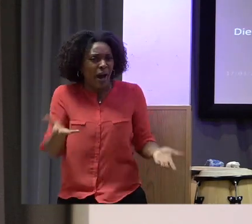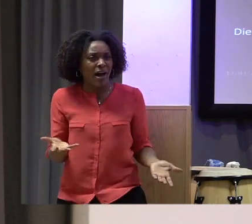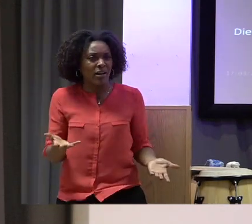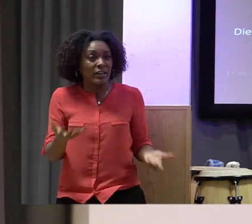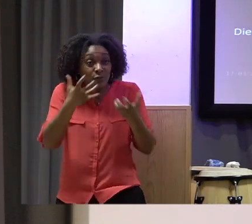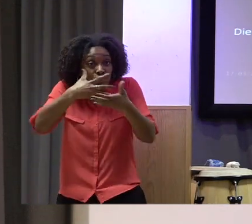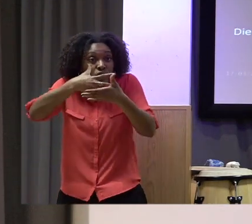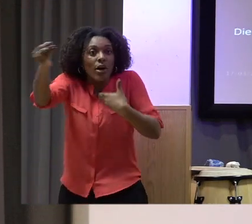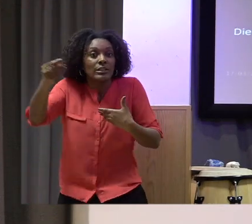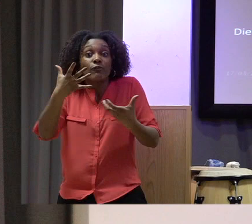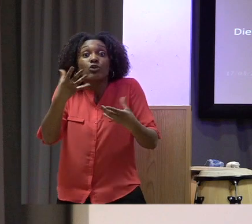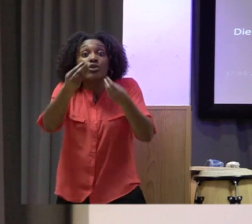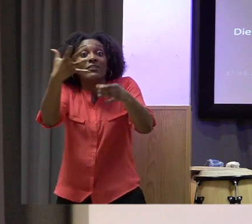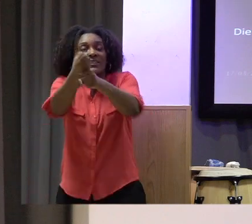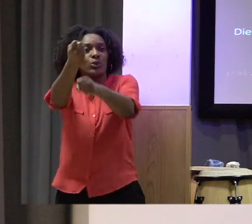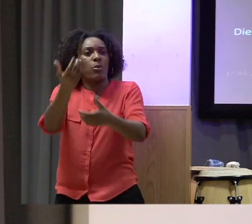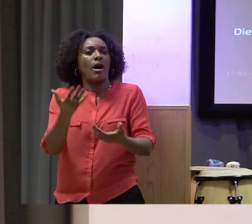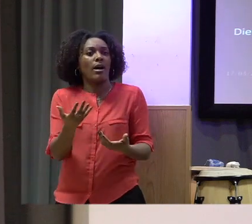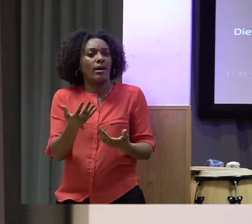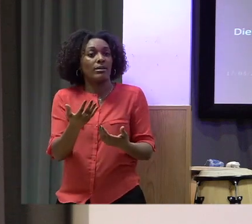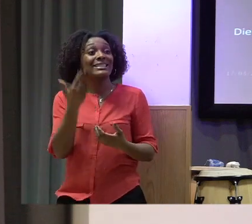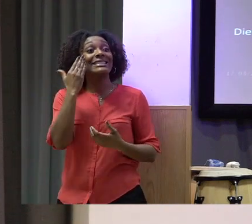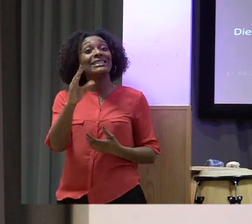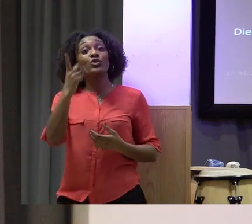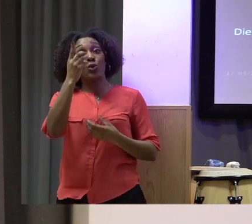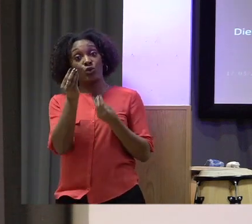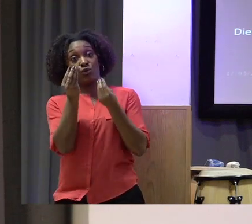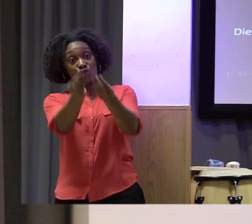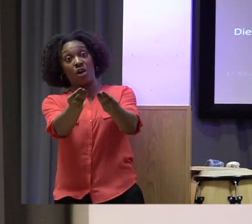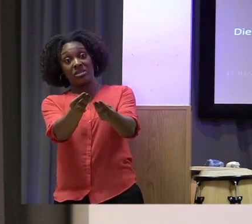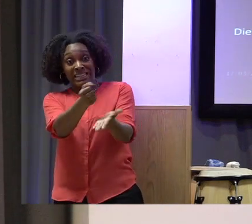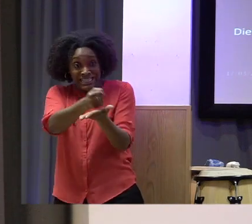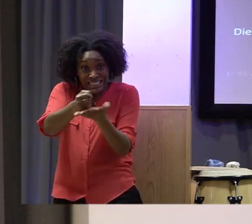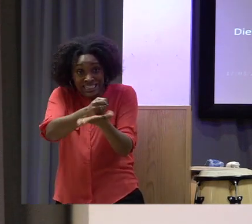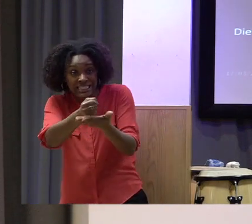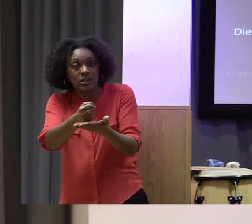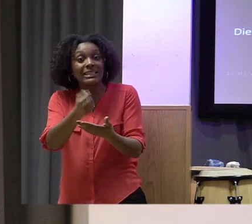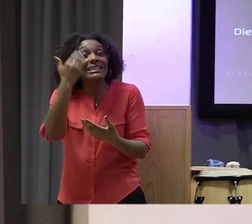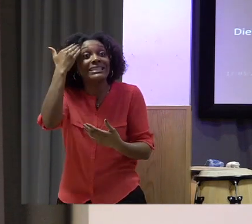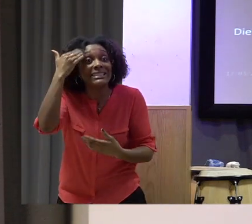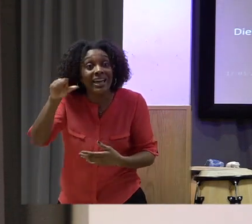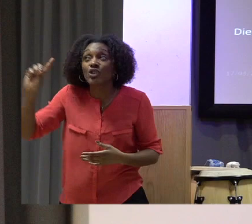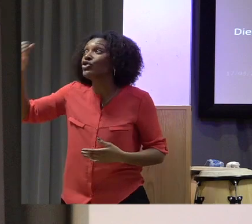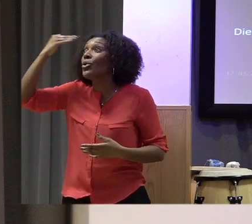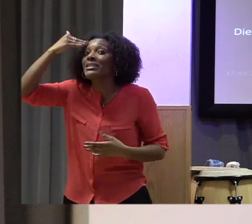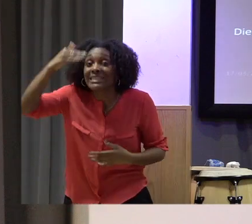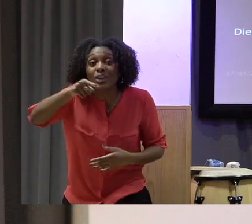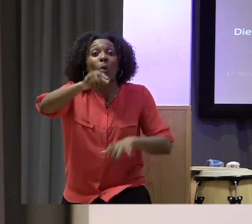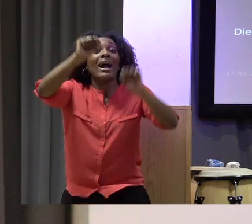Lorsque Dieu va permettre à Satan d'éprouver Job, il va lui fixer une